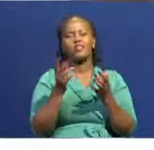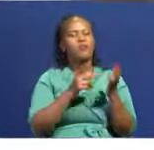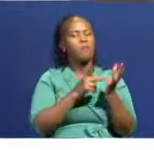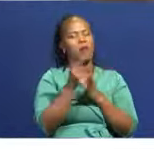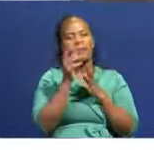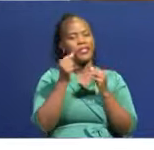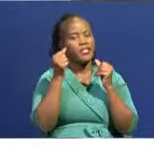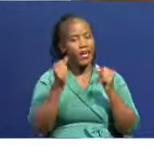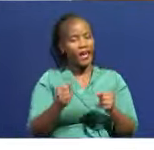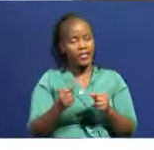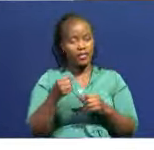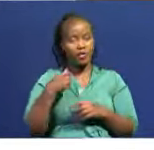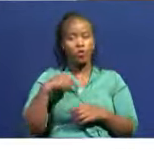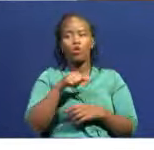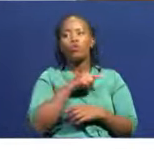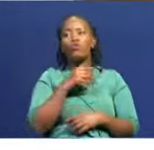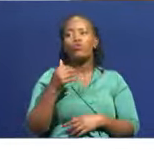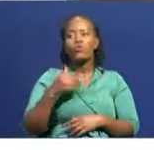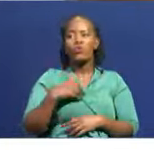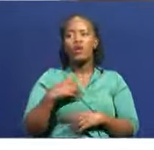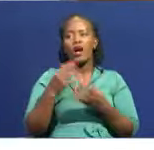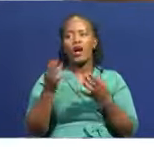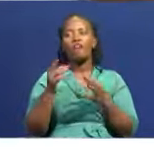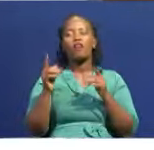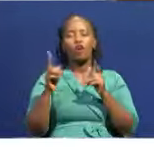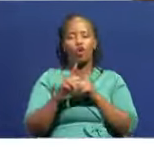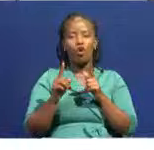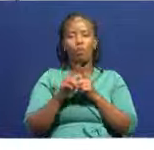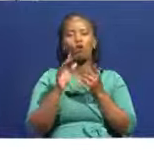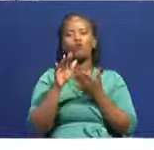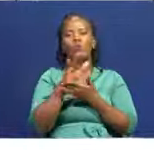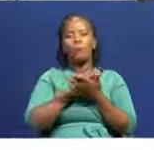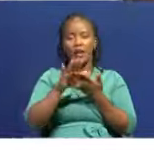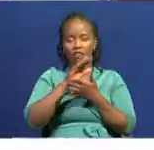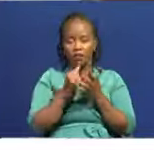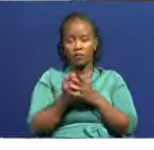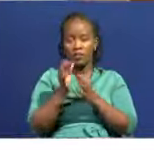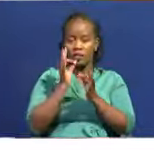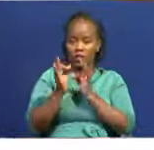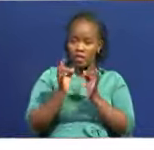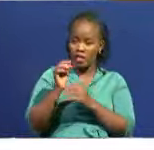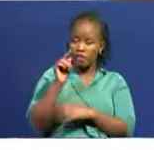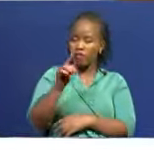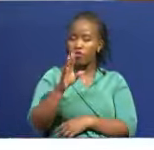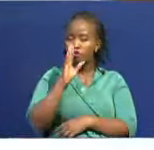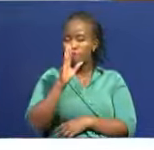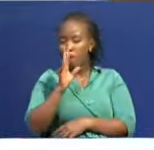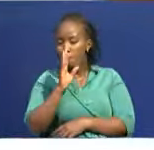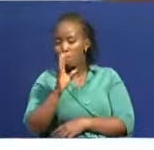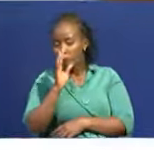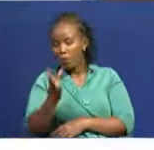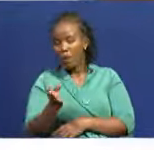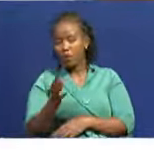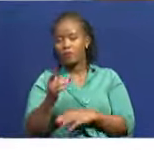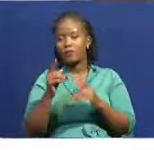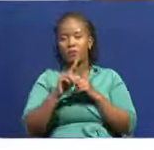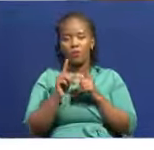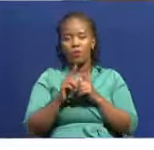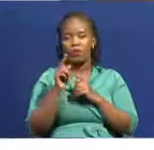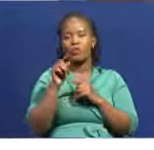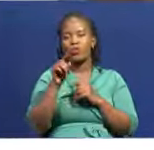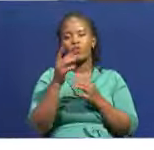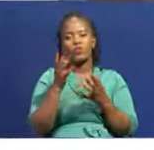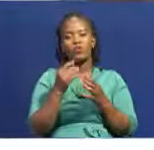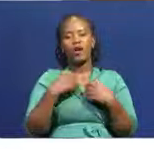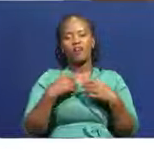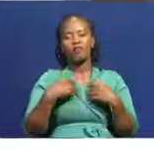becomes an issue. So we have a common platform. When you borrow and you want to borrow from the other, your name